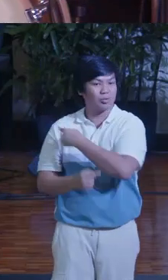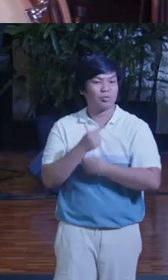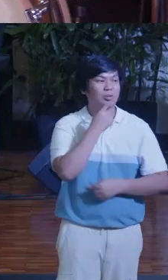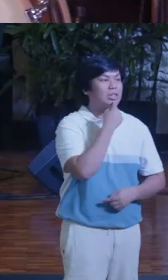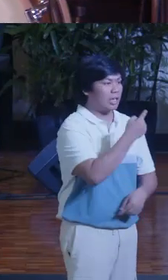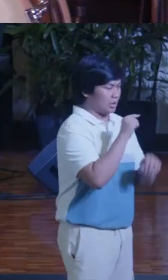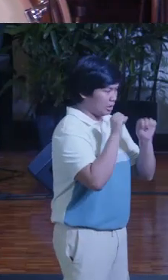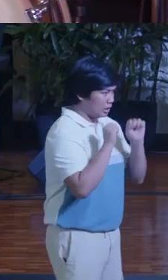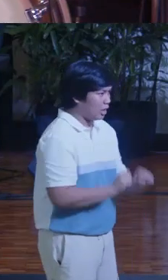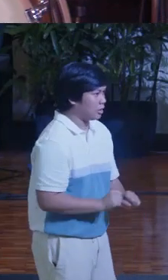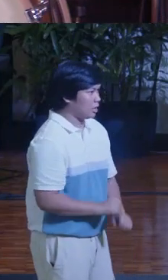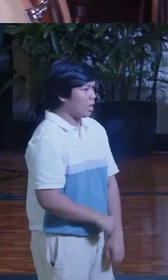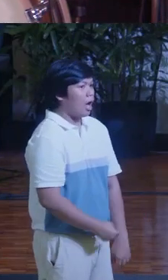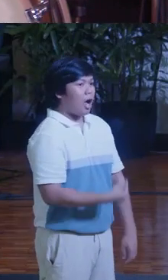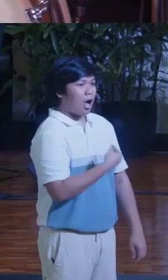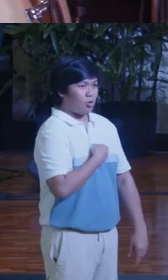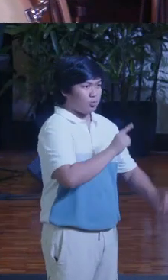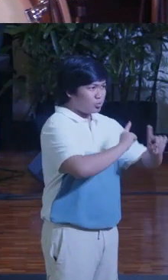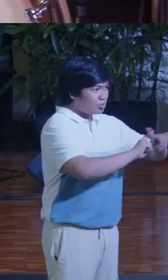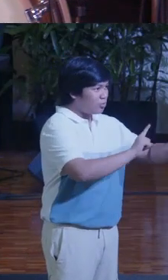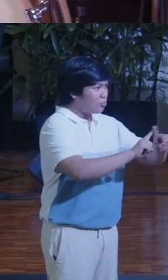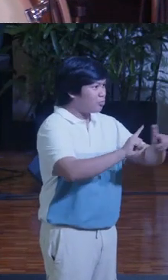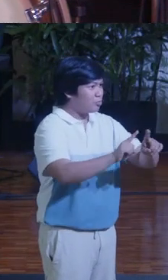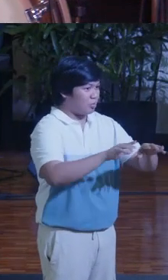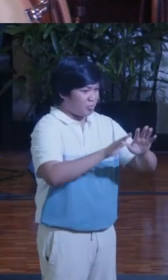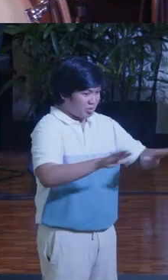anak ko, iba-iba ang mga ina.